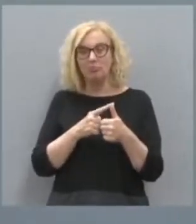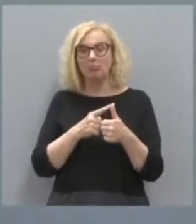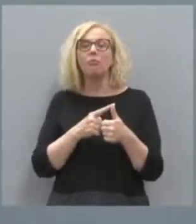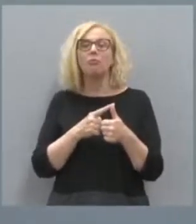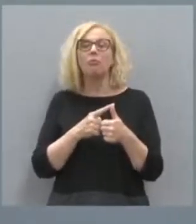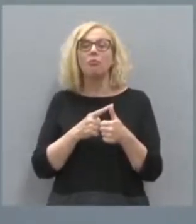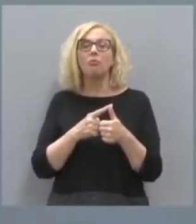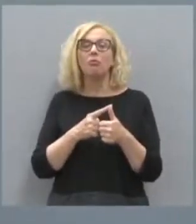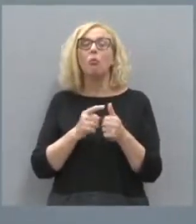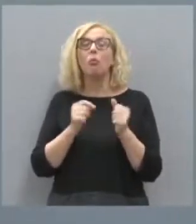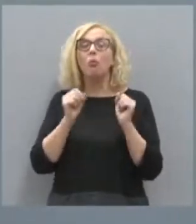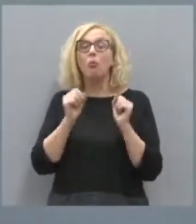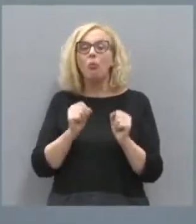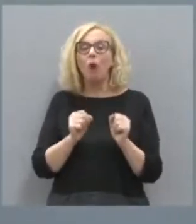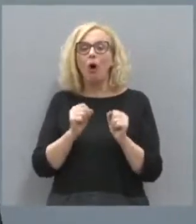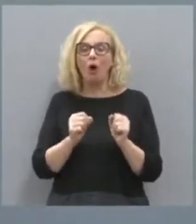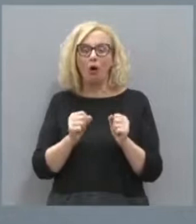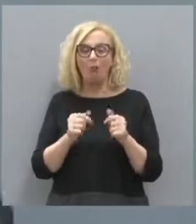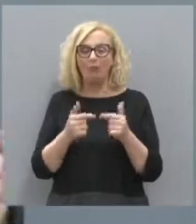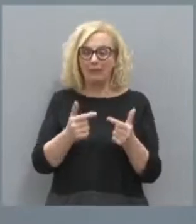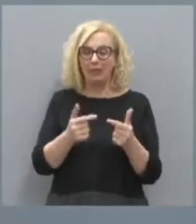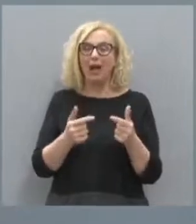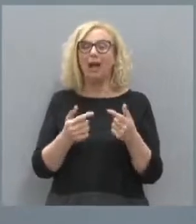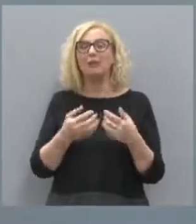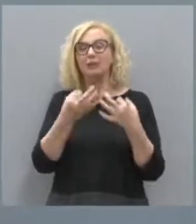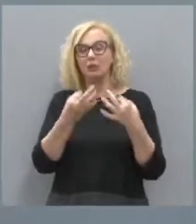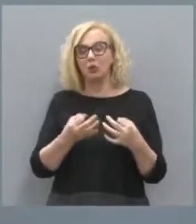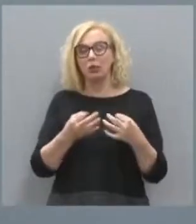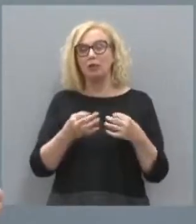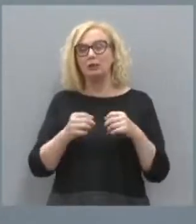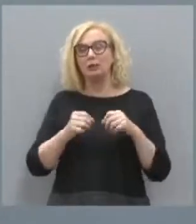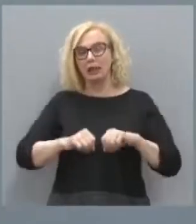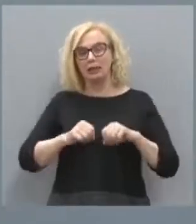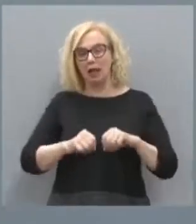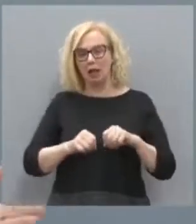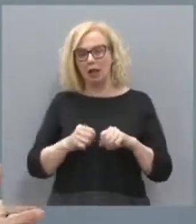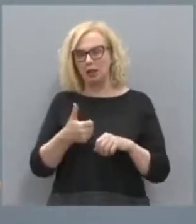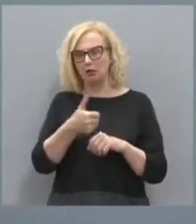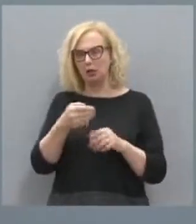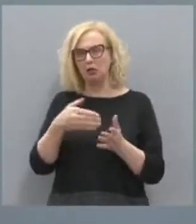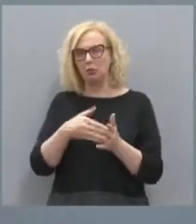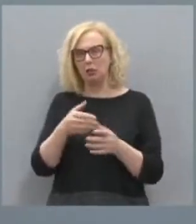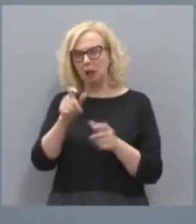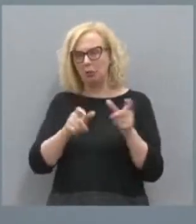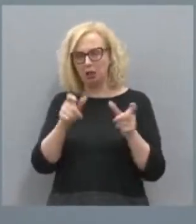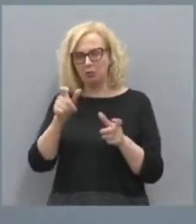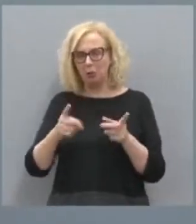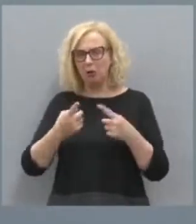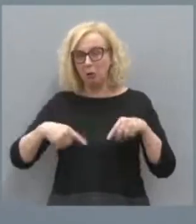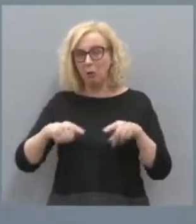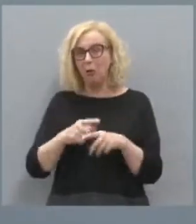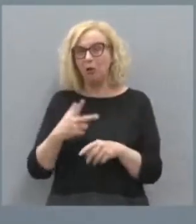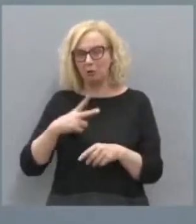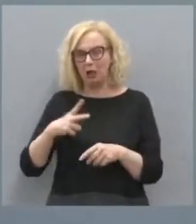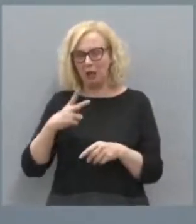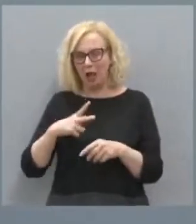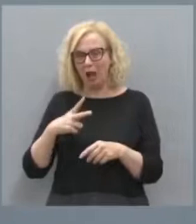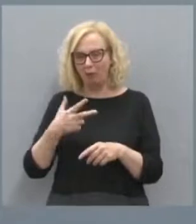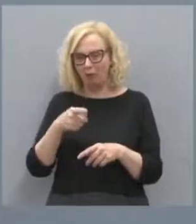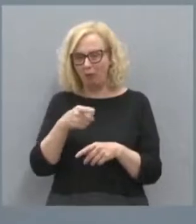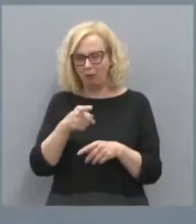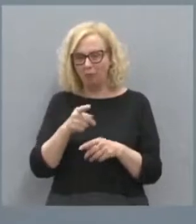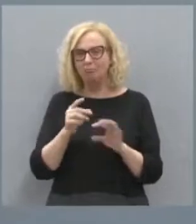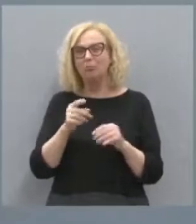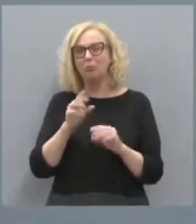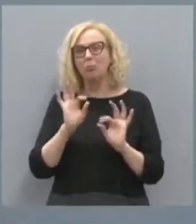di sicurezza sanitaria queste 100mila persone se ci riusciremo ovviamente l'abito obiettivo ambizioso ma abbiamo